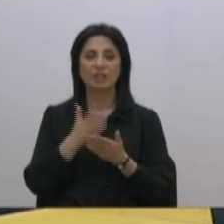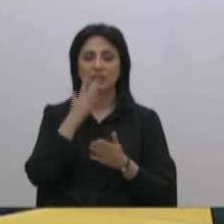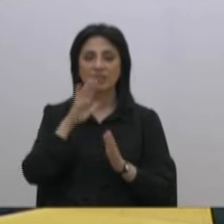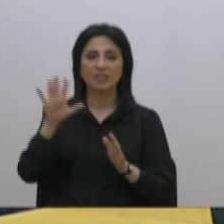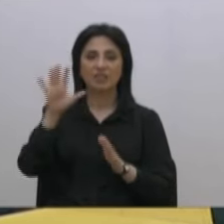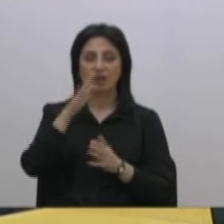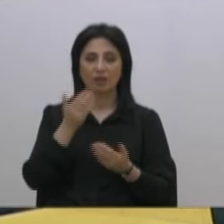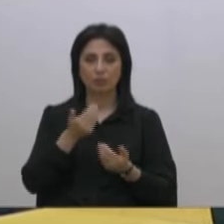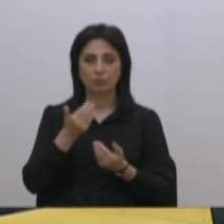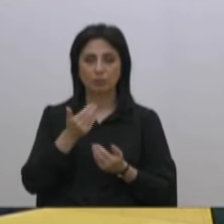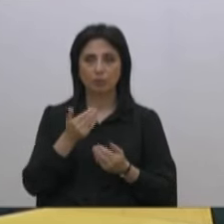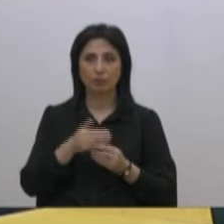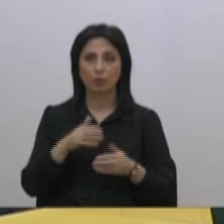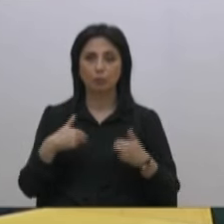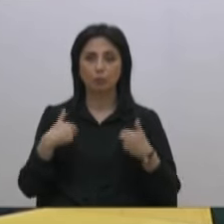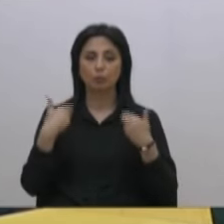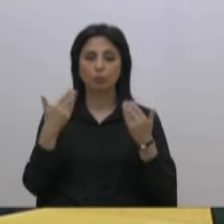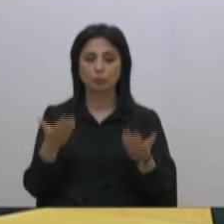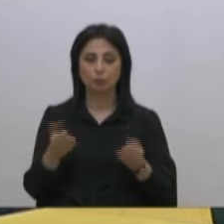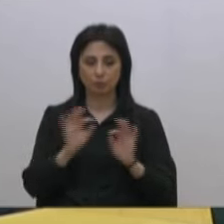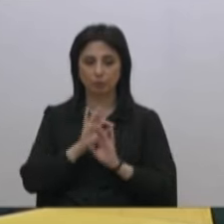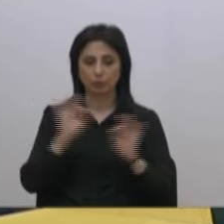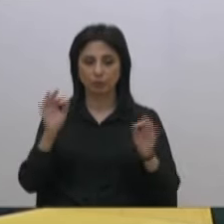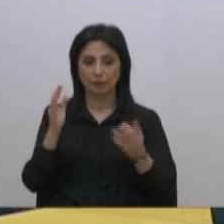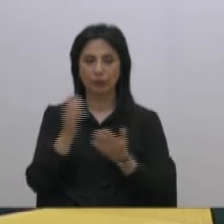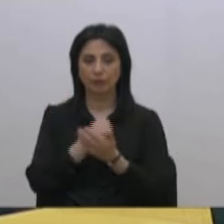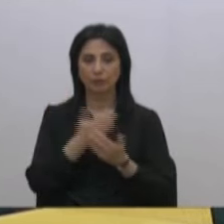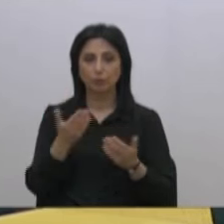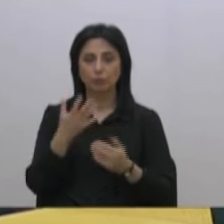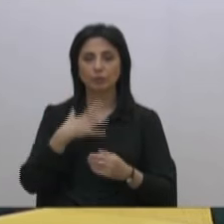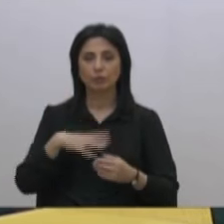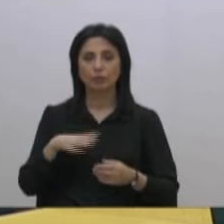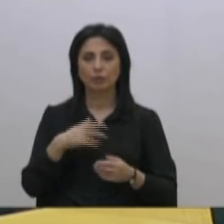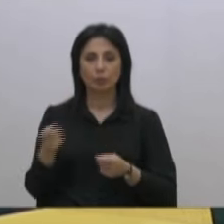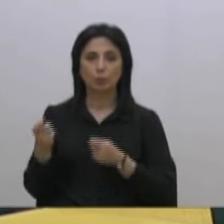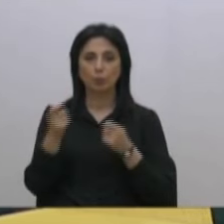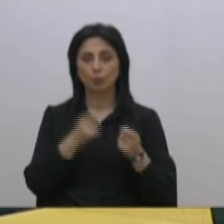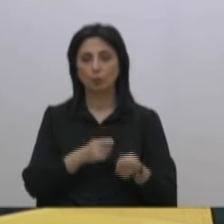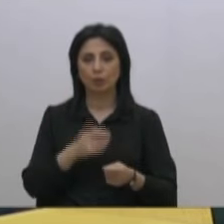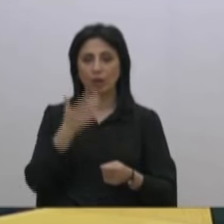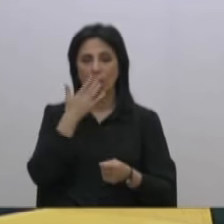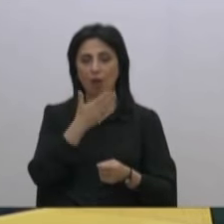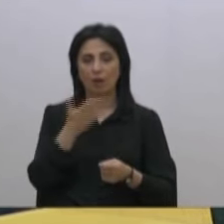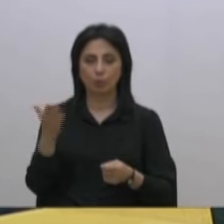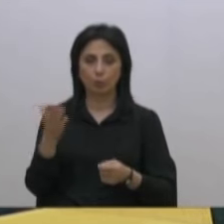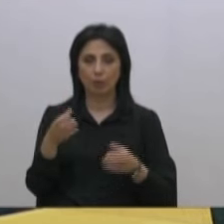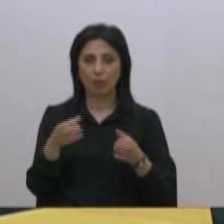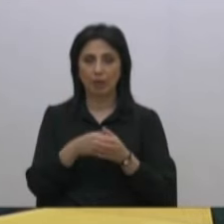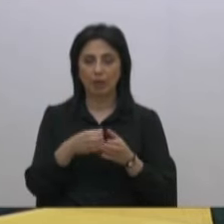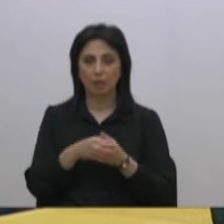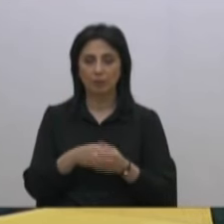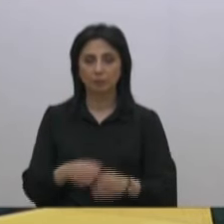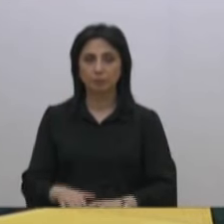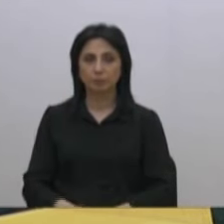საზღვარგარეთ ცხოვრობენ, მიულოცო ბრწყინვალე გამარჯობა, რომელიც საქართველოს მოუტანა ეროვნულმა